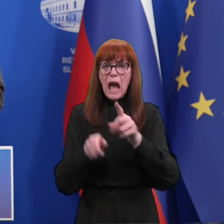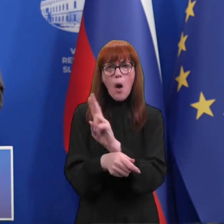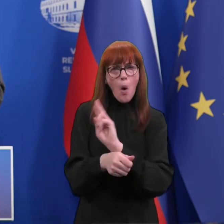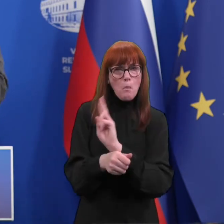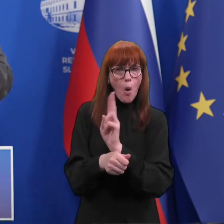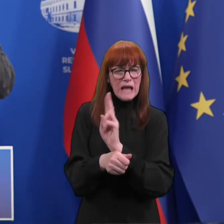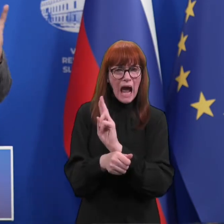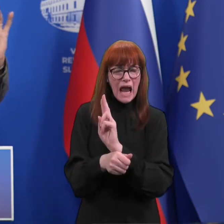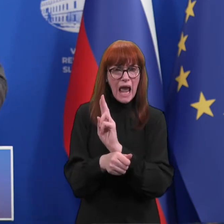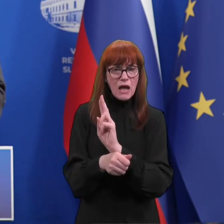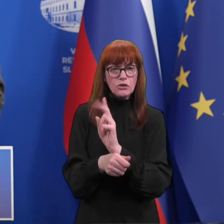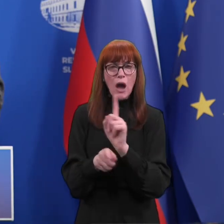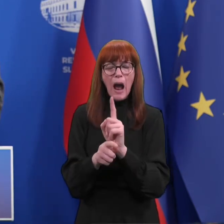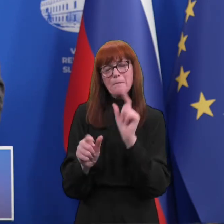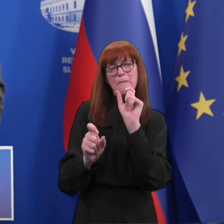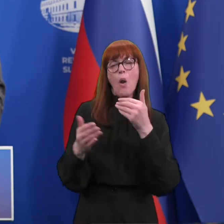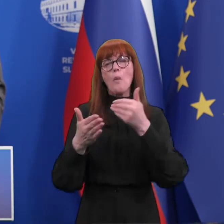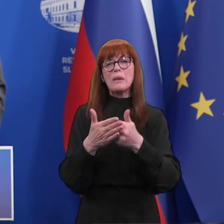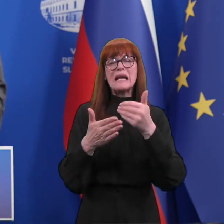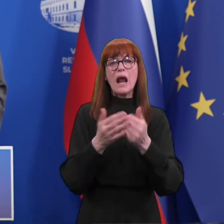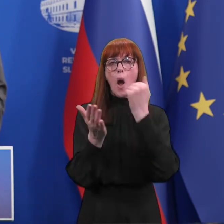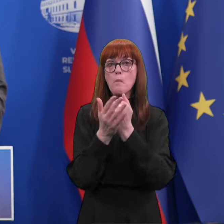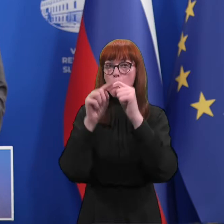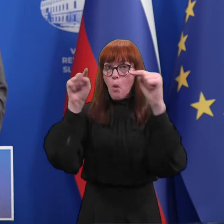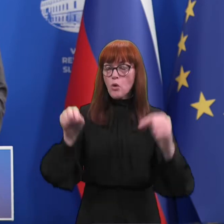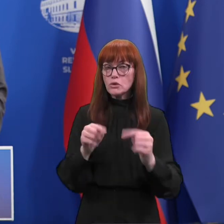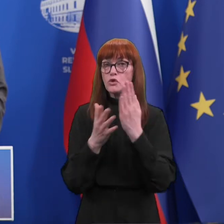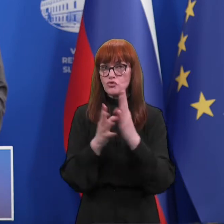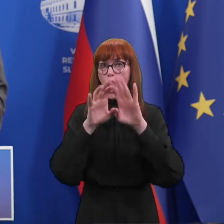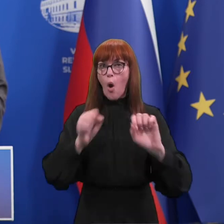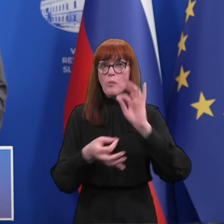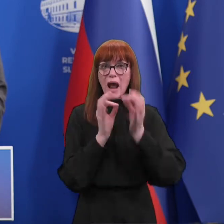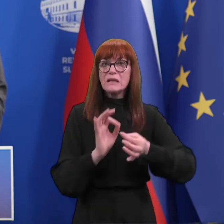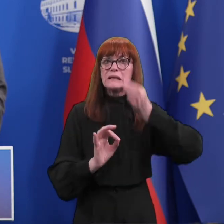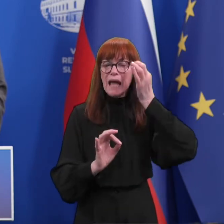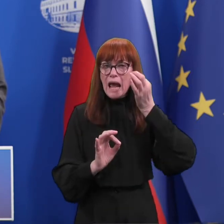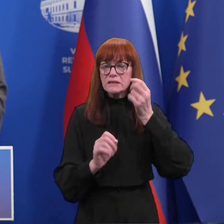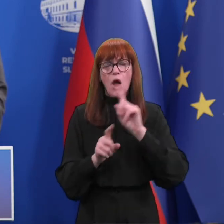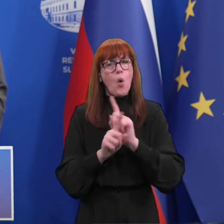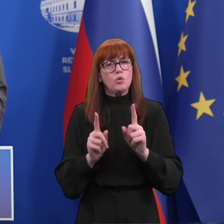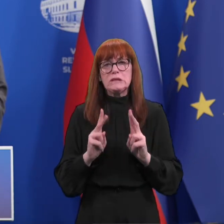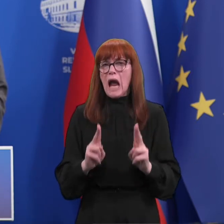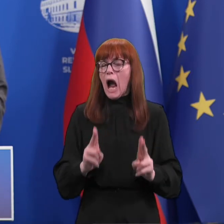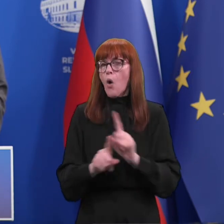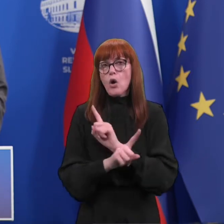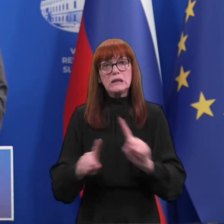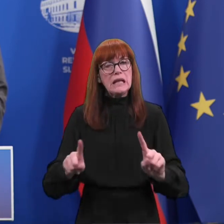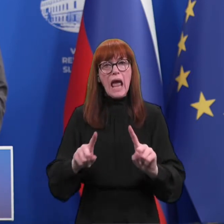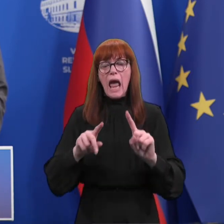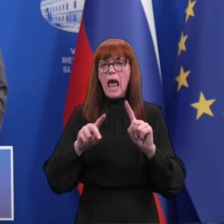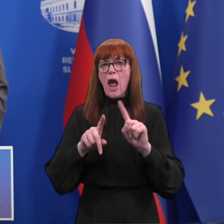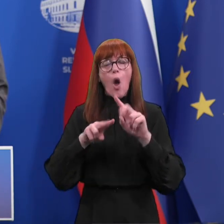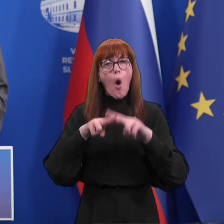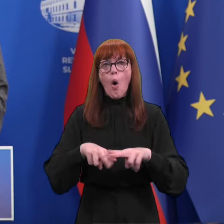ponarejeno ali pa mal prilagojeno potrdilo v opravljenem testu vsekakor ne ostane